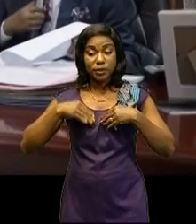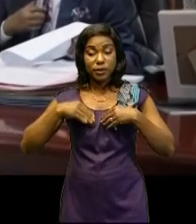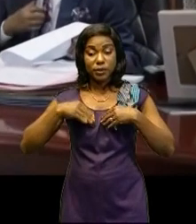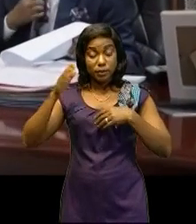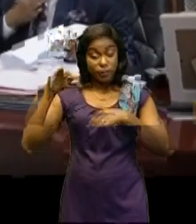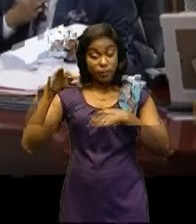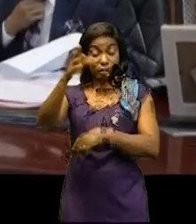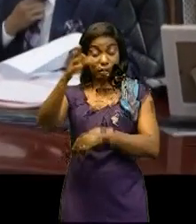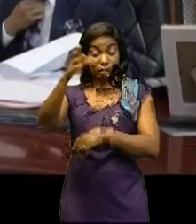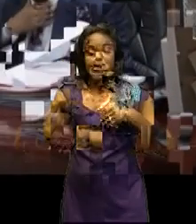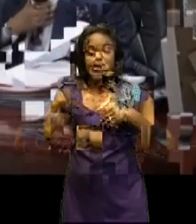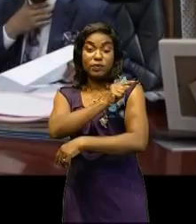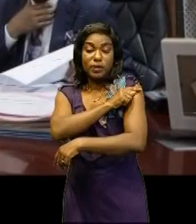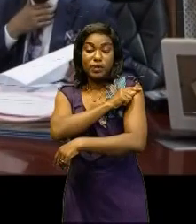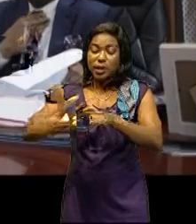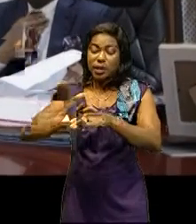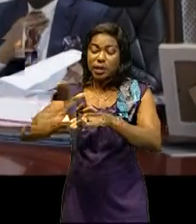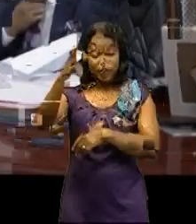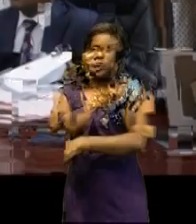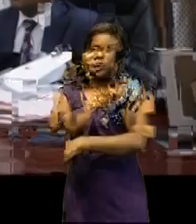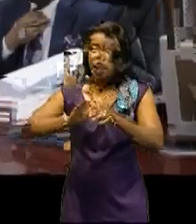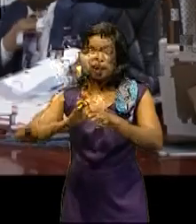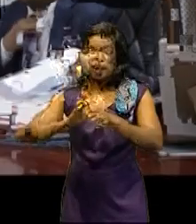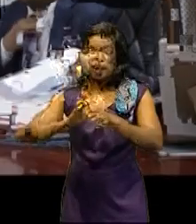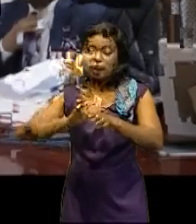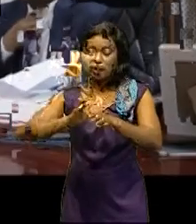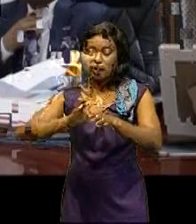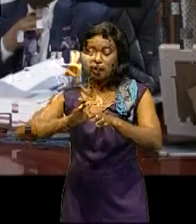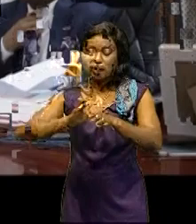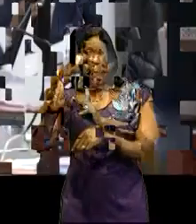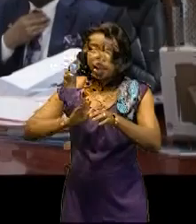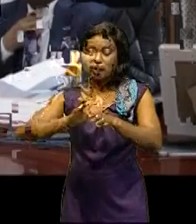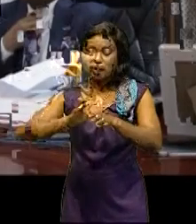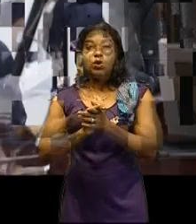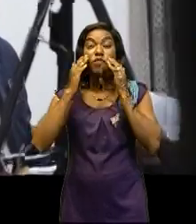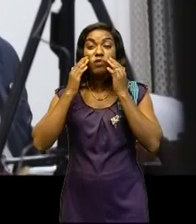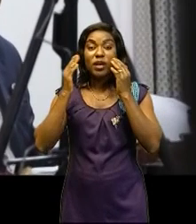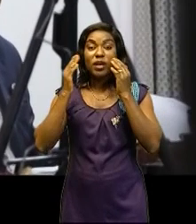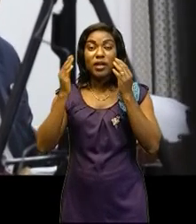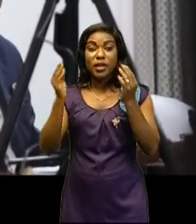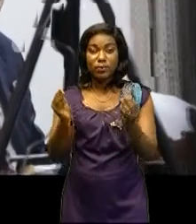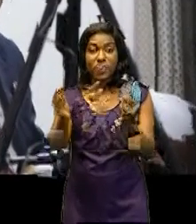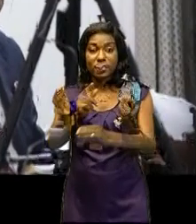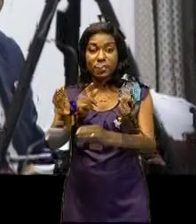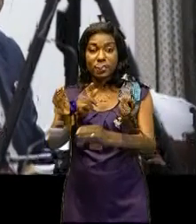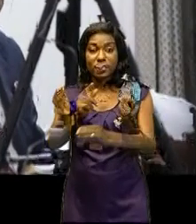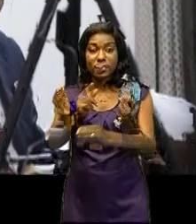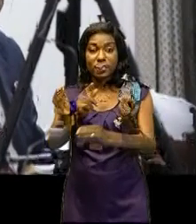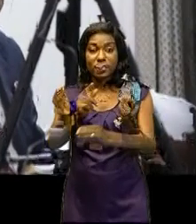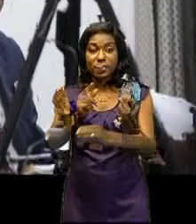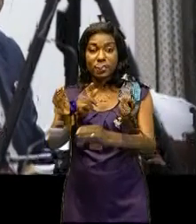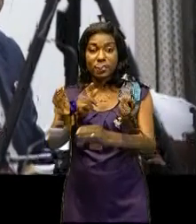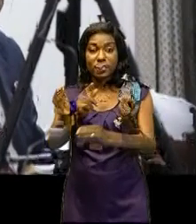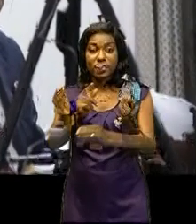par la population. Le processus de calendrier diversifié des vaccins de la République du